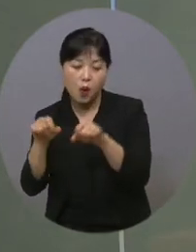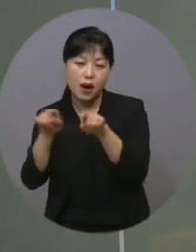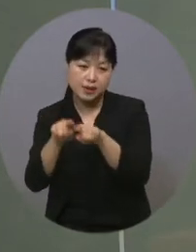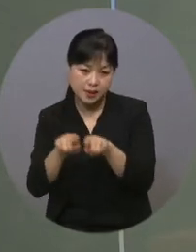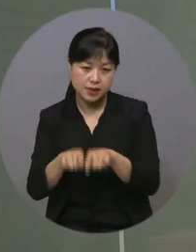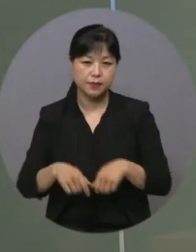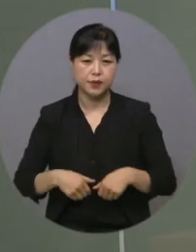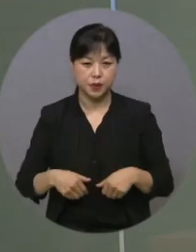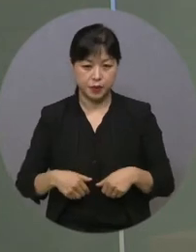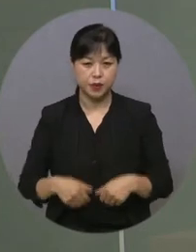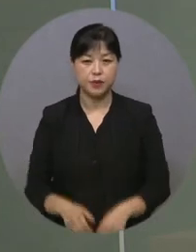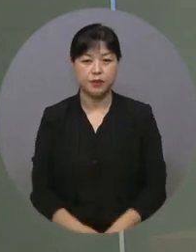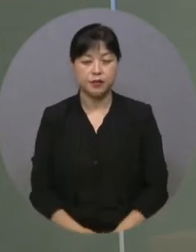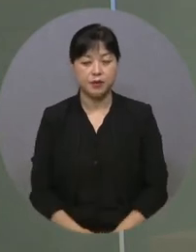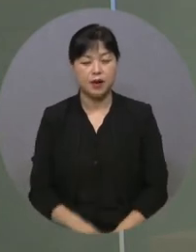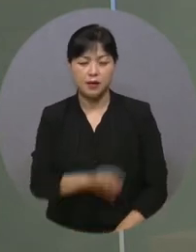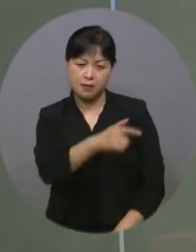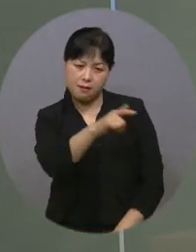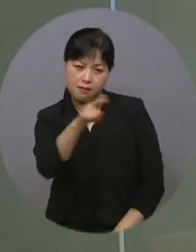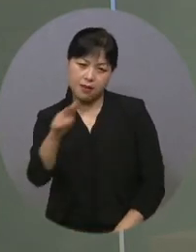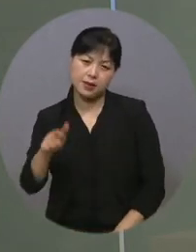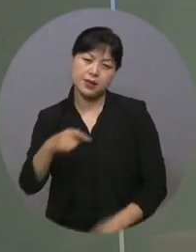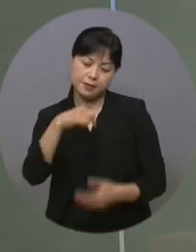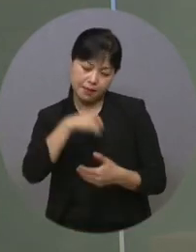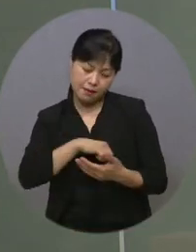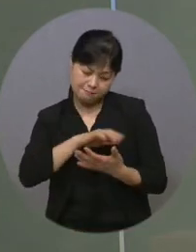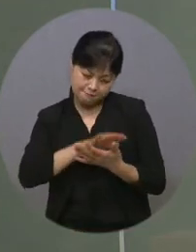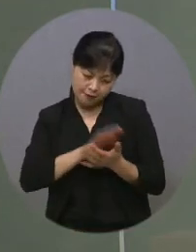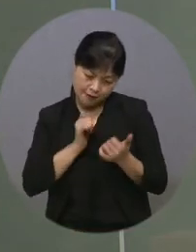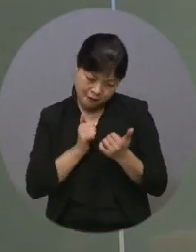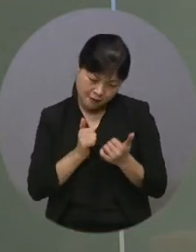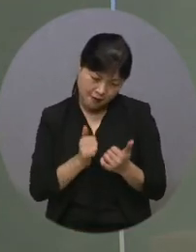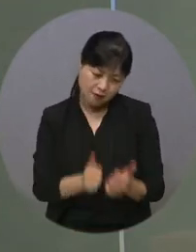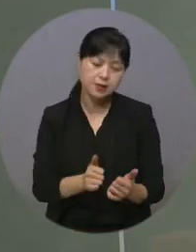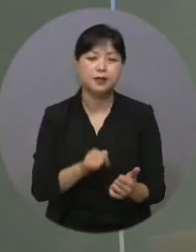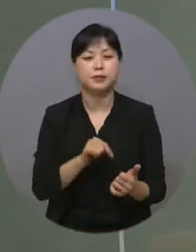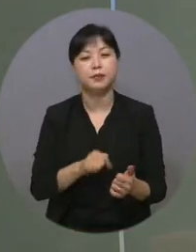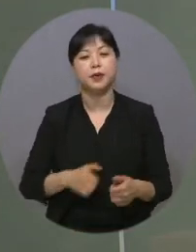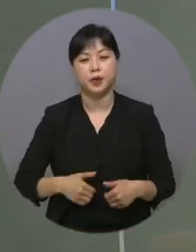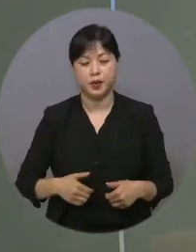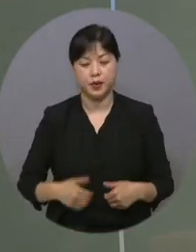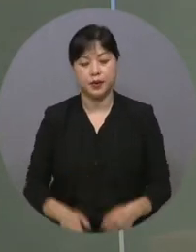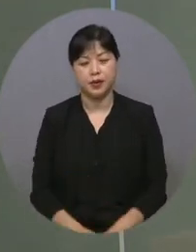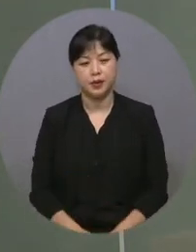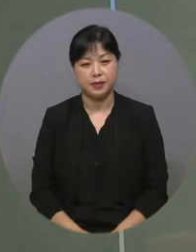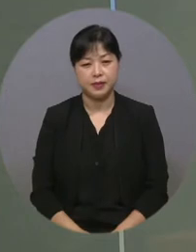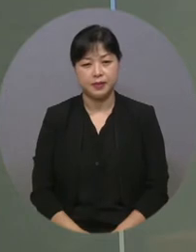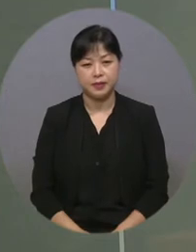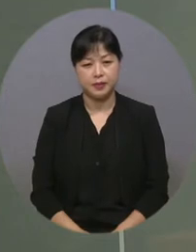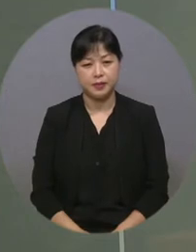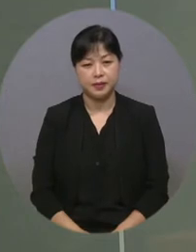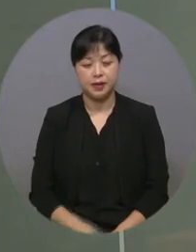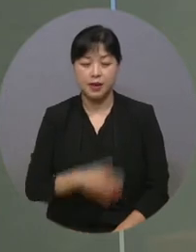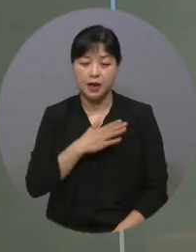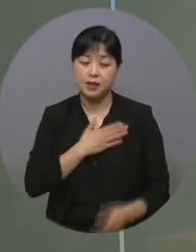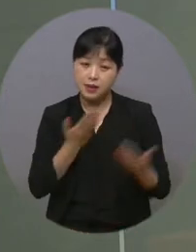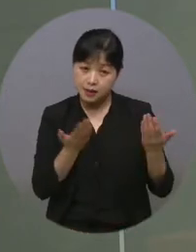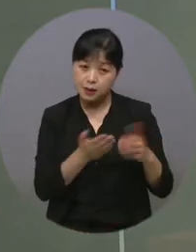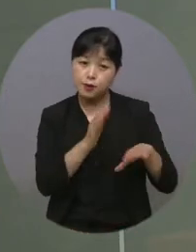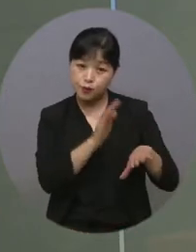수반해 나가야죠. 여러 가지 열정이 보통이 아닙니다. 네. 자기 직업은 직업대로